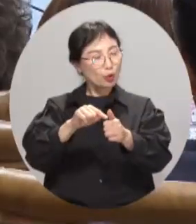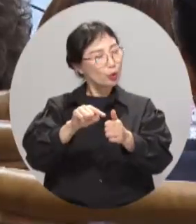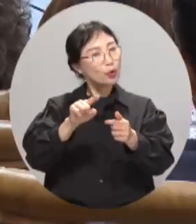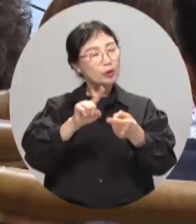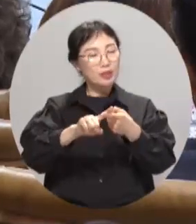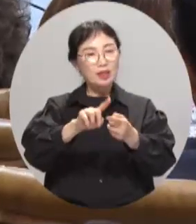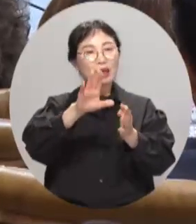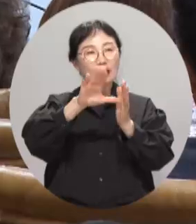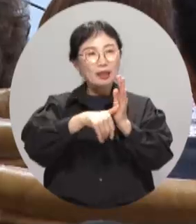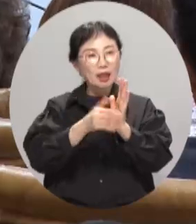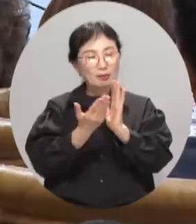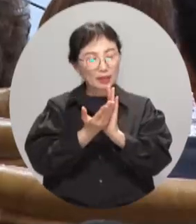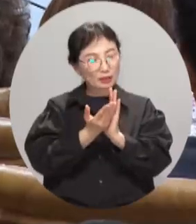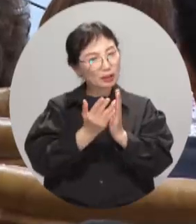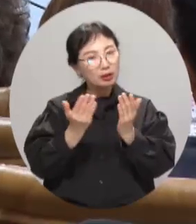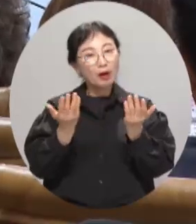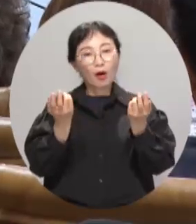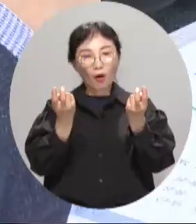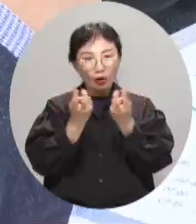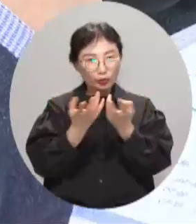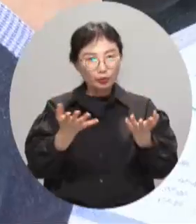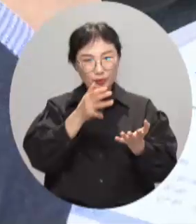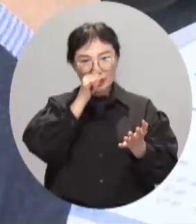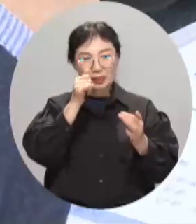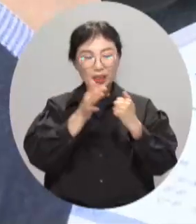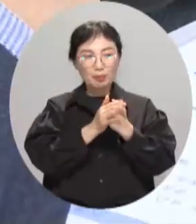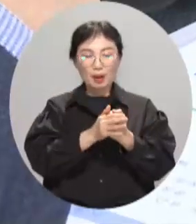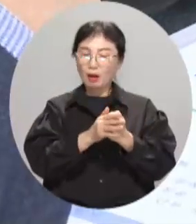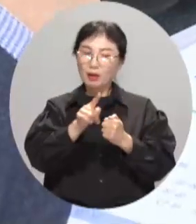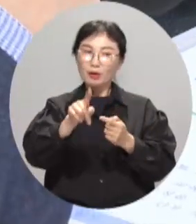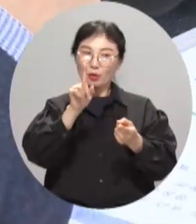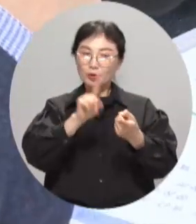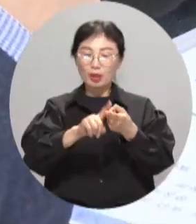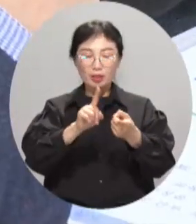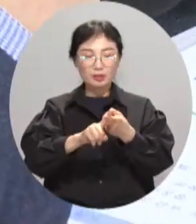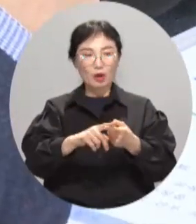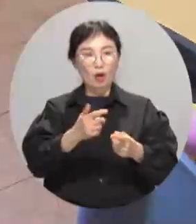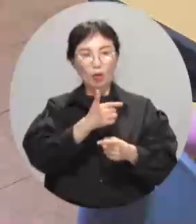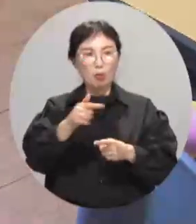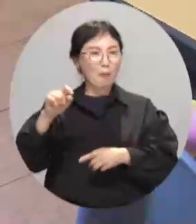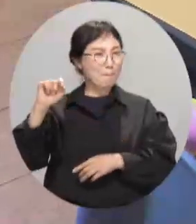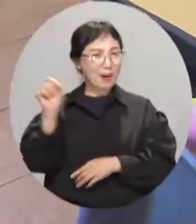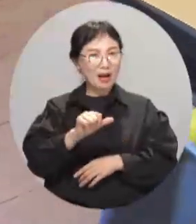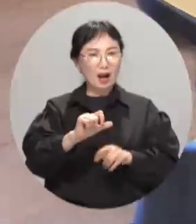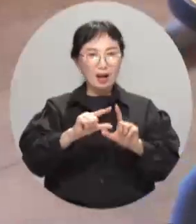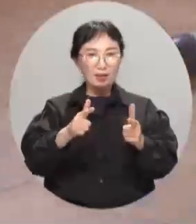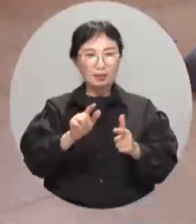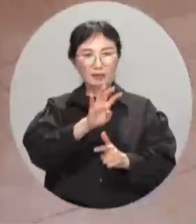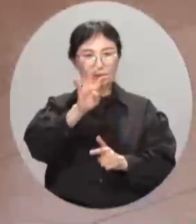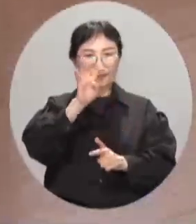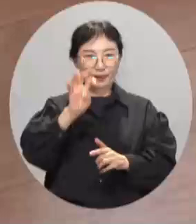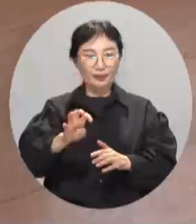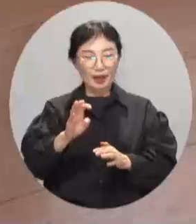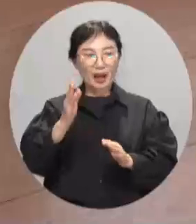시대적 흐름이라는 입장과 너무 성급한 정책인 것 아니냐는 지적이 맞서고 있어 도입